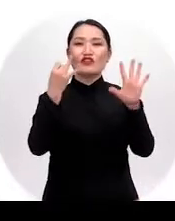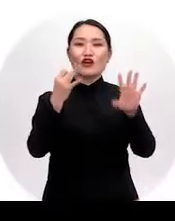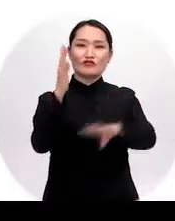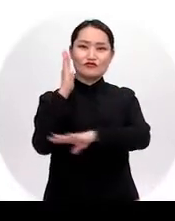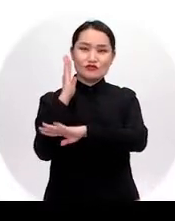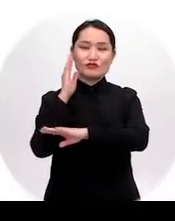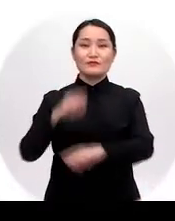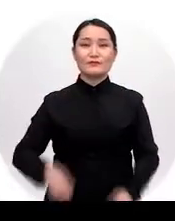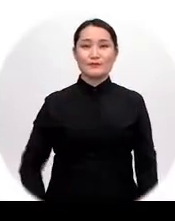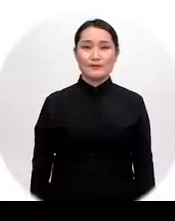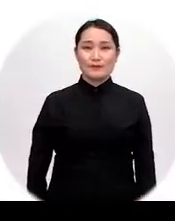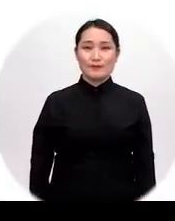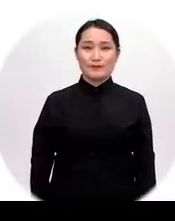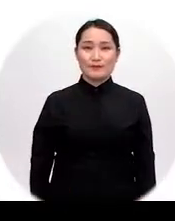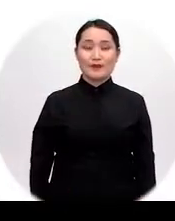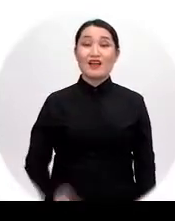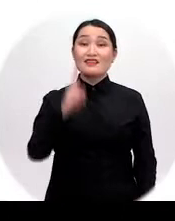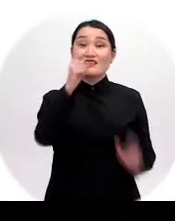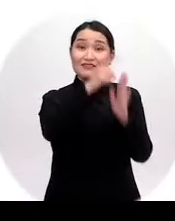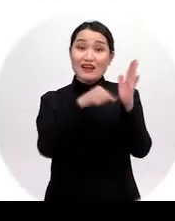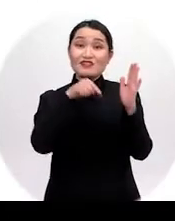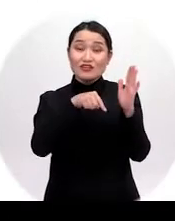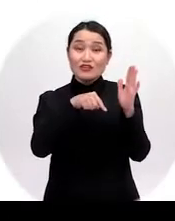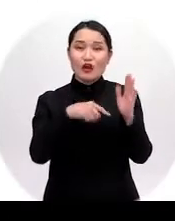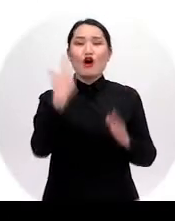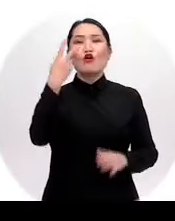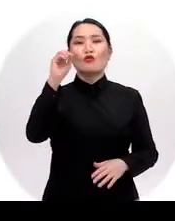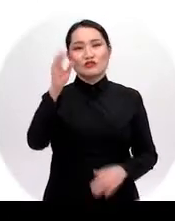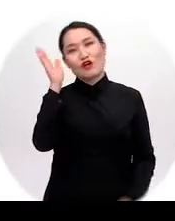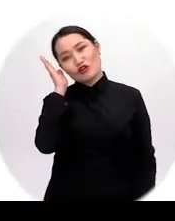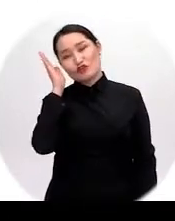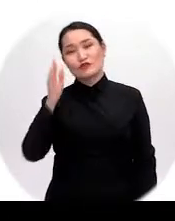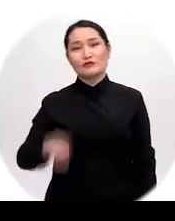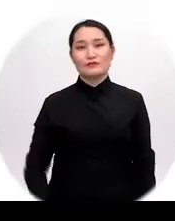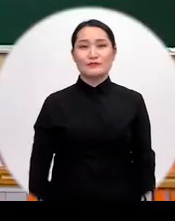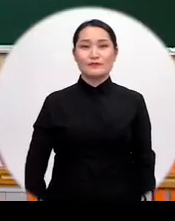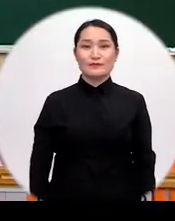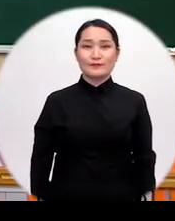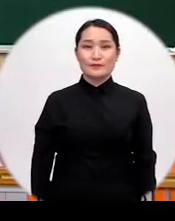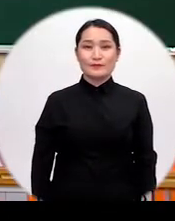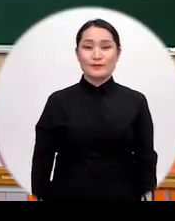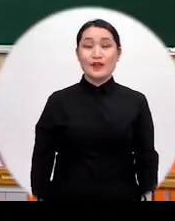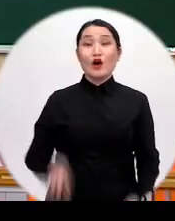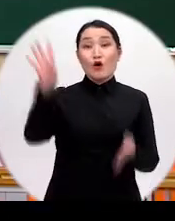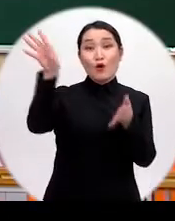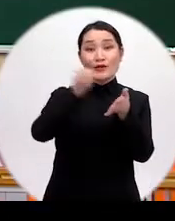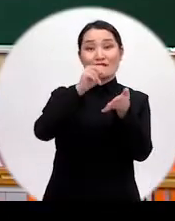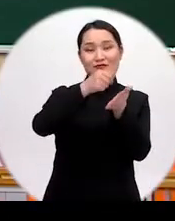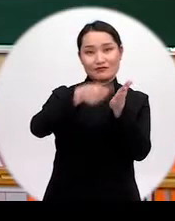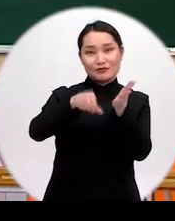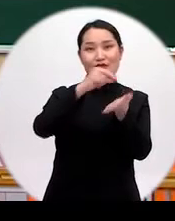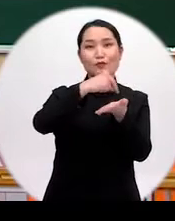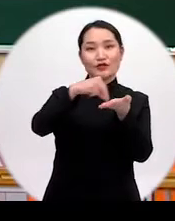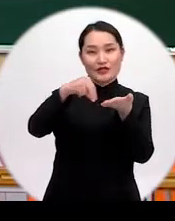ээ. Тэгвэл нэг сард хэдэн хоног боллоо? 30 хоног болсон. За, үнийг дэвтэр дээрээ бичээрэй